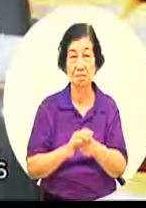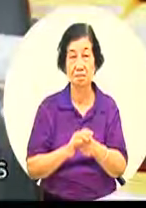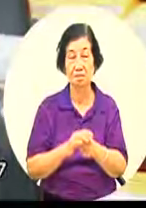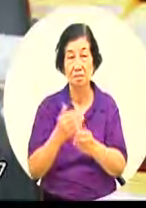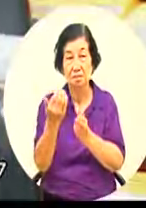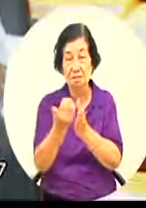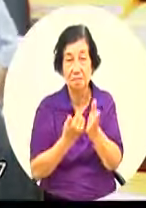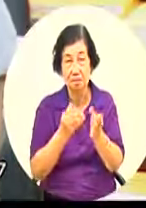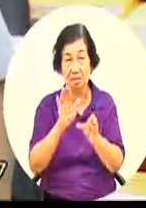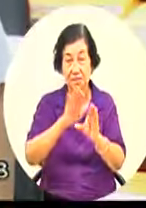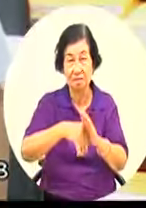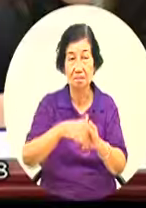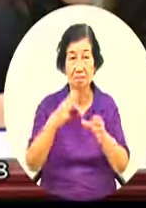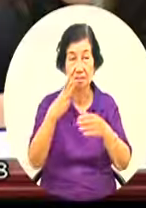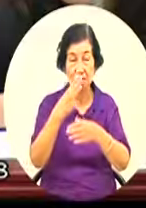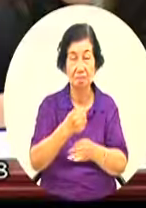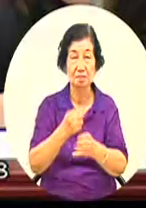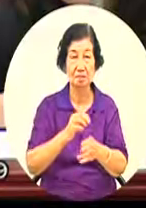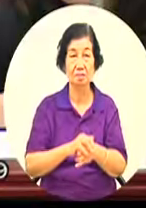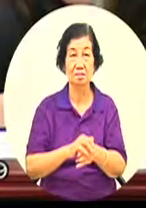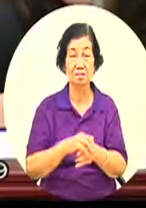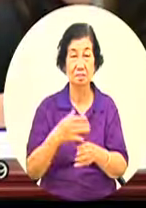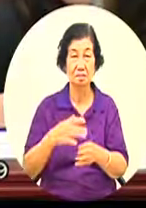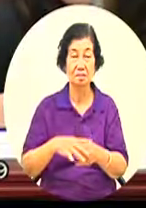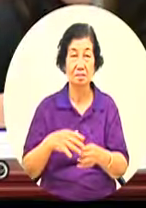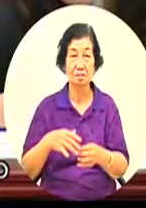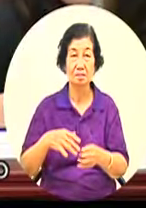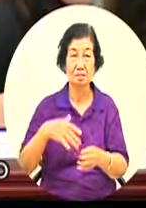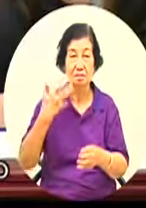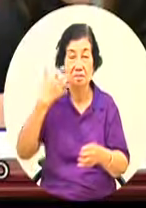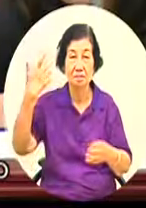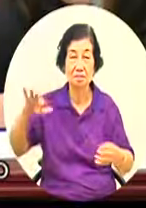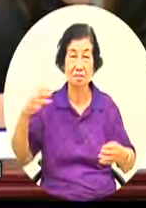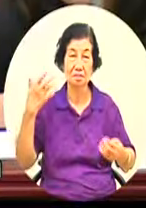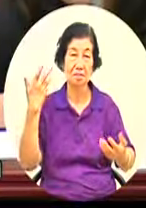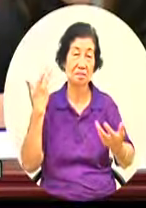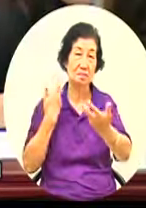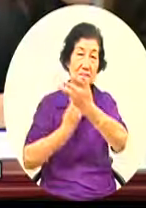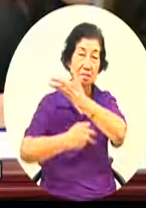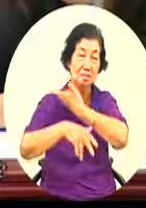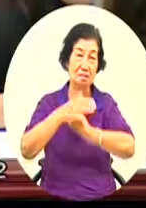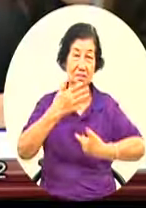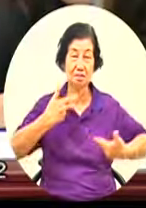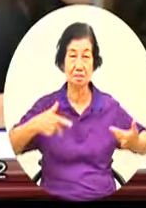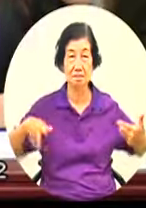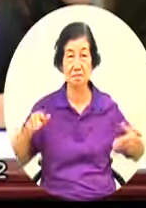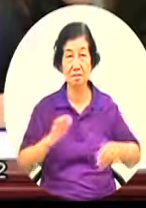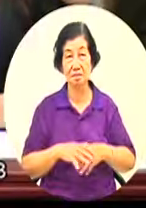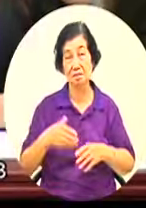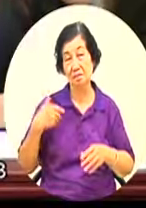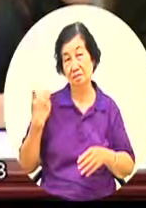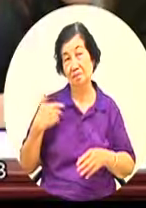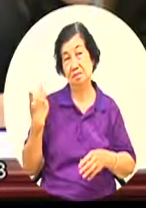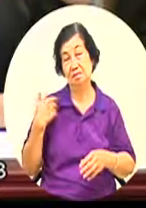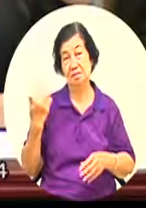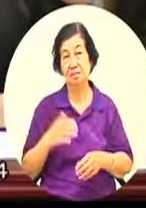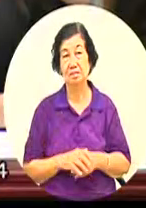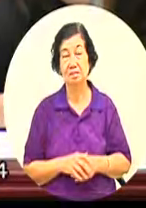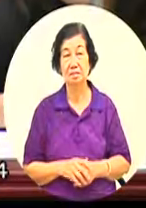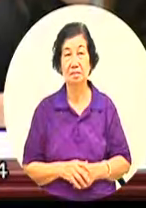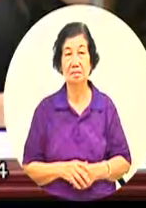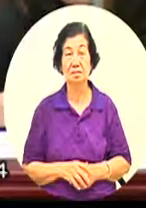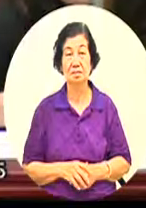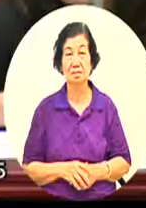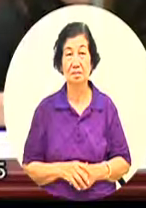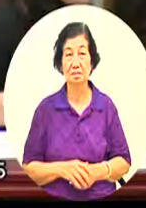碎节上个礼拜刚办完歌仔戏，在高雄公园。那 我们怎么都会不知道有这个易碎节？我们呢，到底